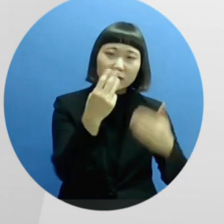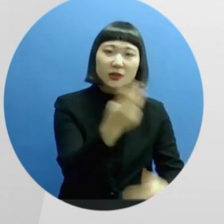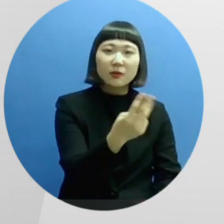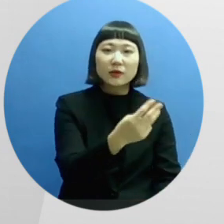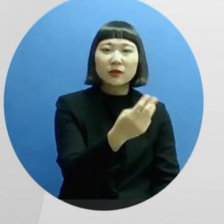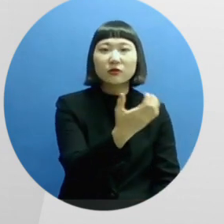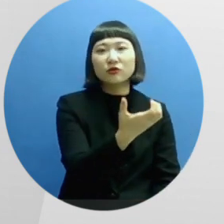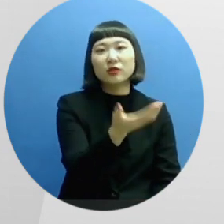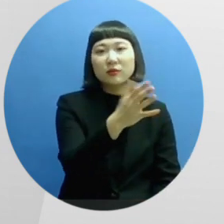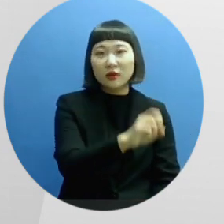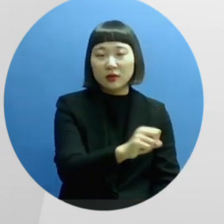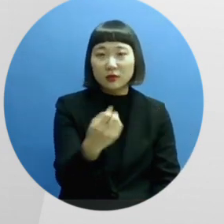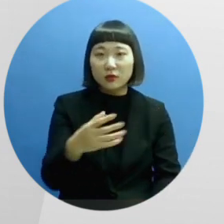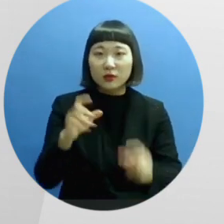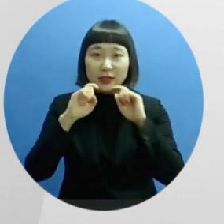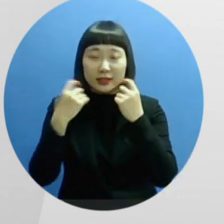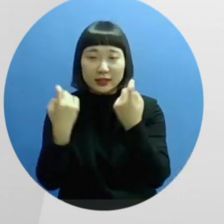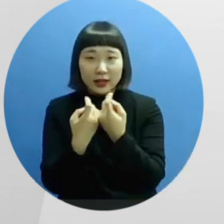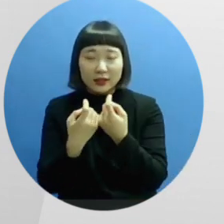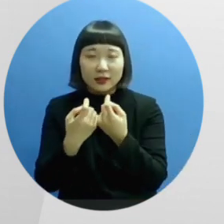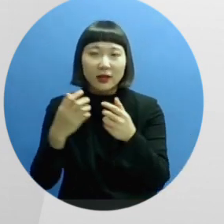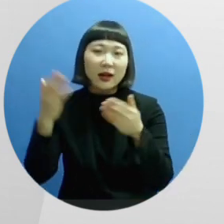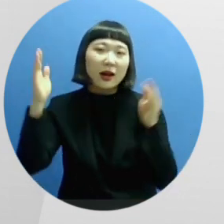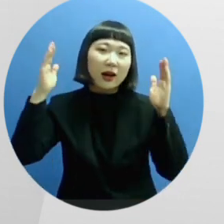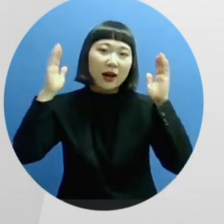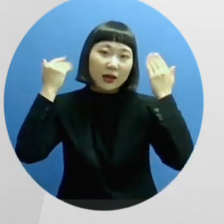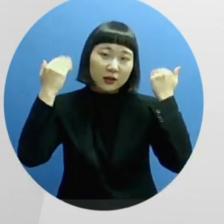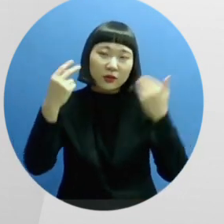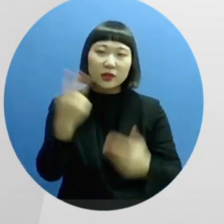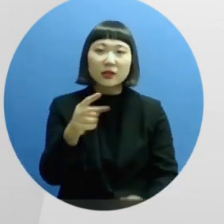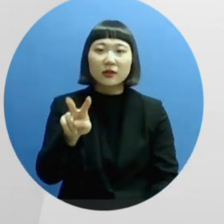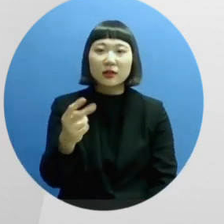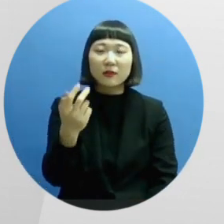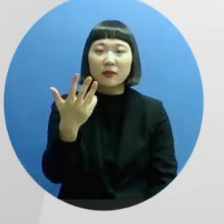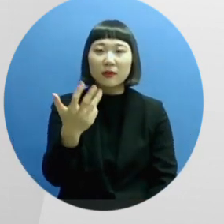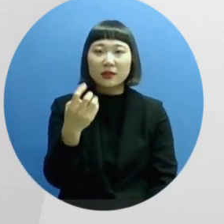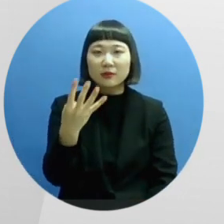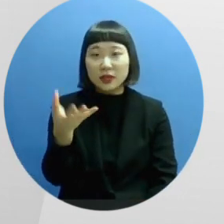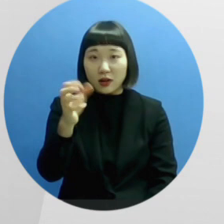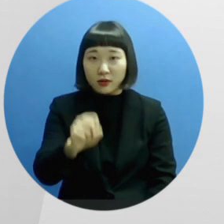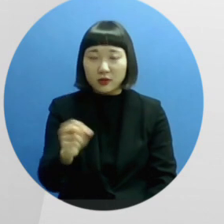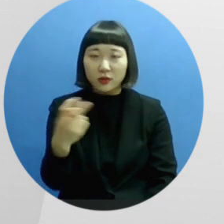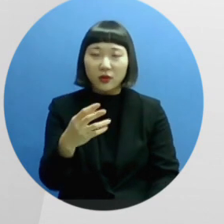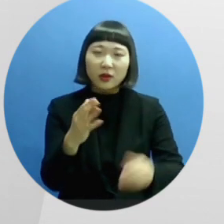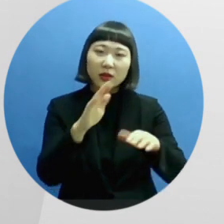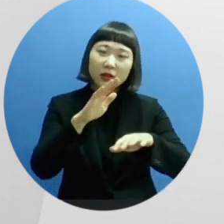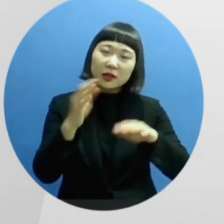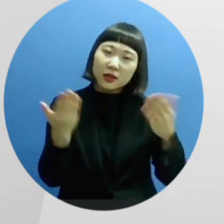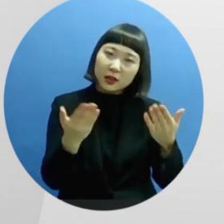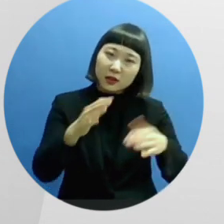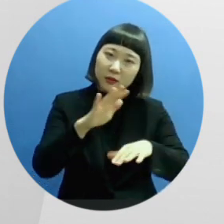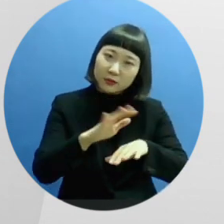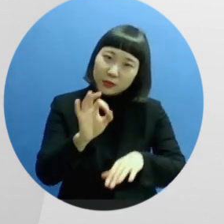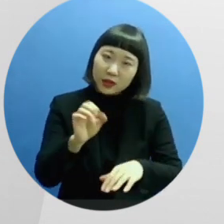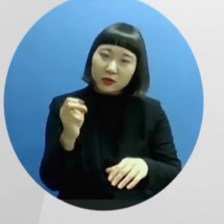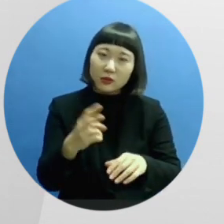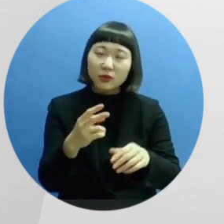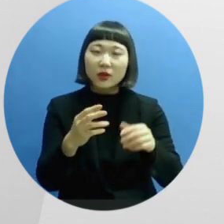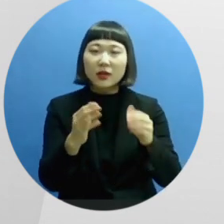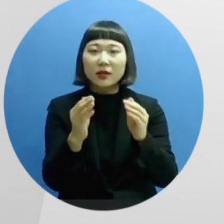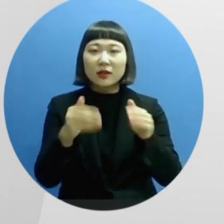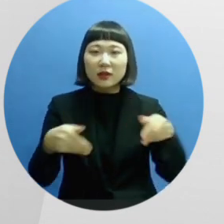2,284억, 마지막으로 인건비, 기관 운영 경비 등 경직성 경비에 3조 116억